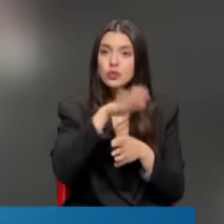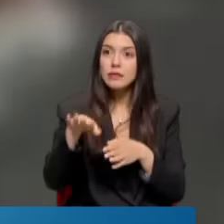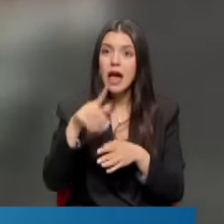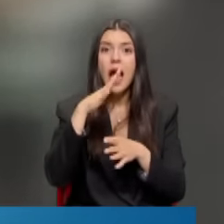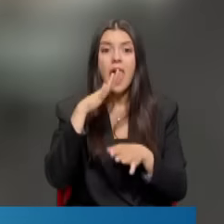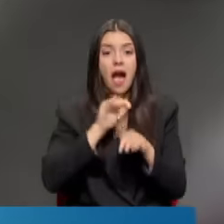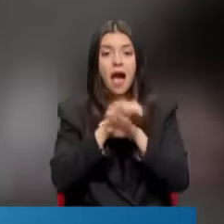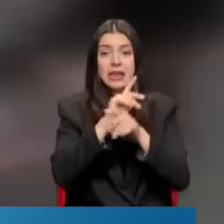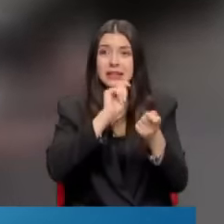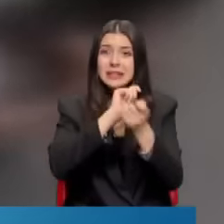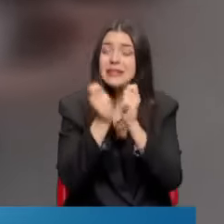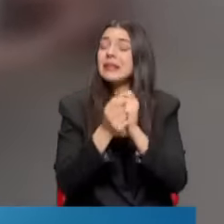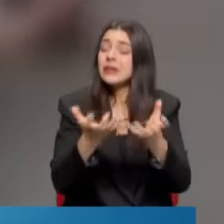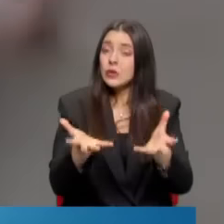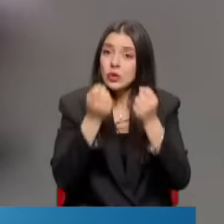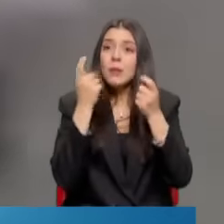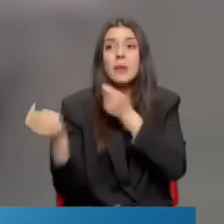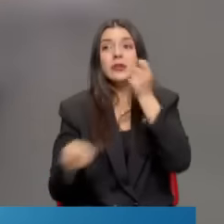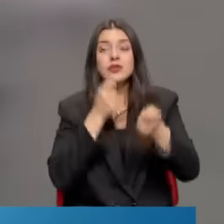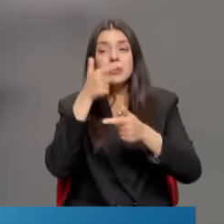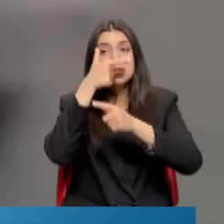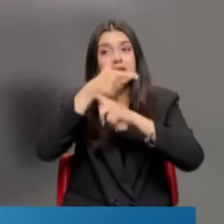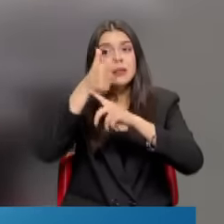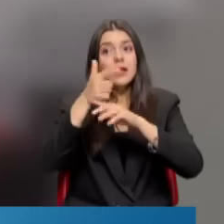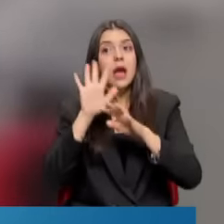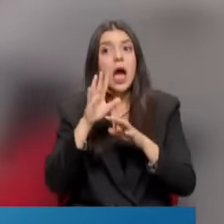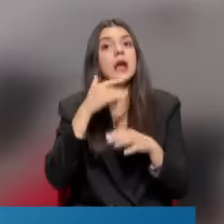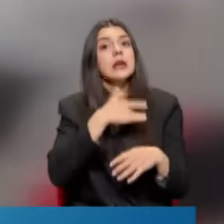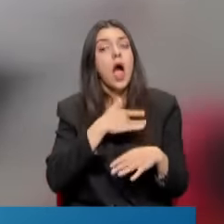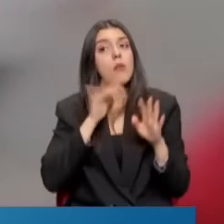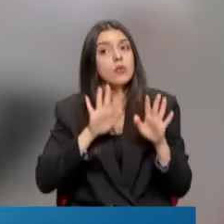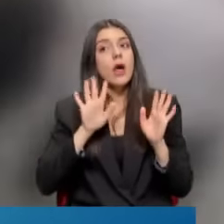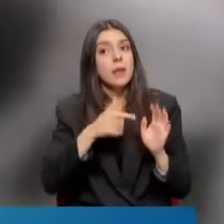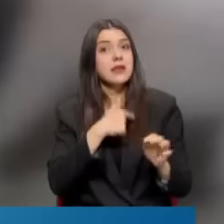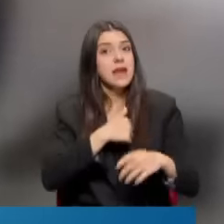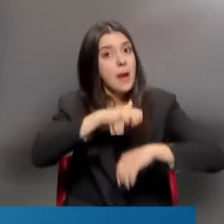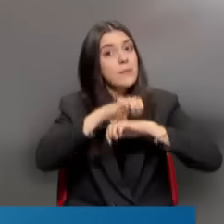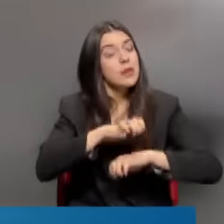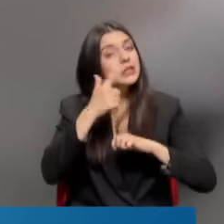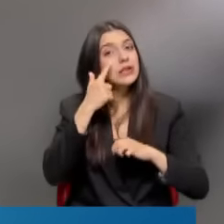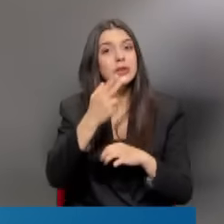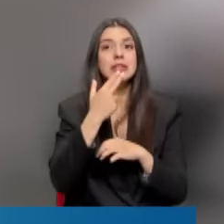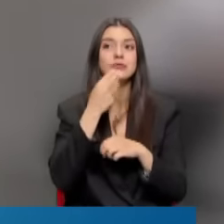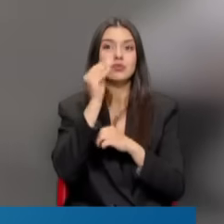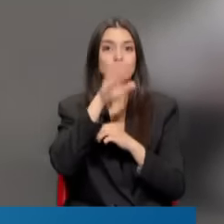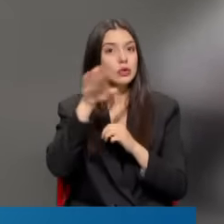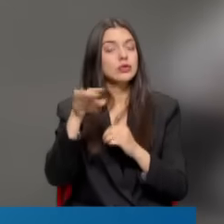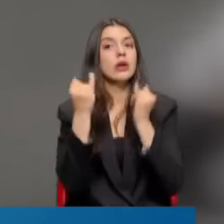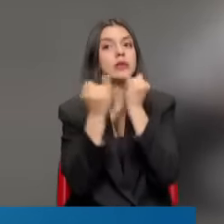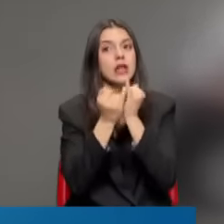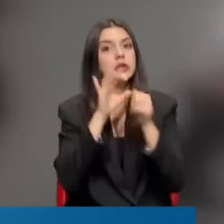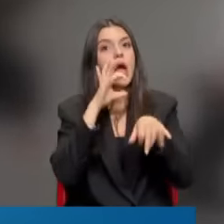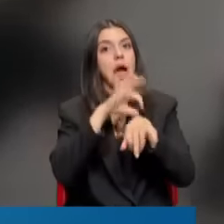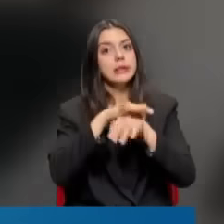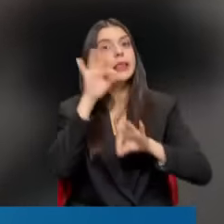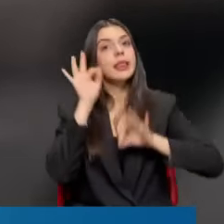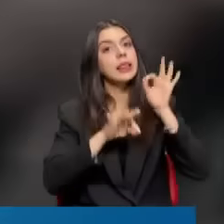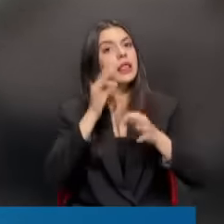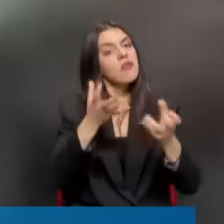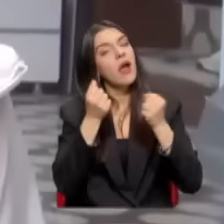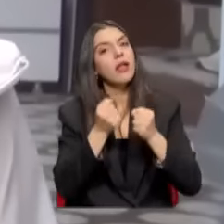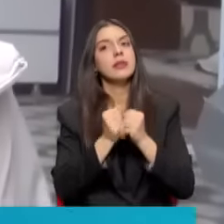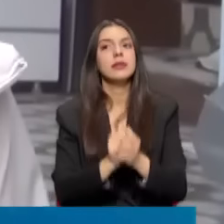döndürme çabası da kaydedildi Cep telefonlarıyla kalbi duran ama kalp masajıyla hayata döndürülen kız çocuğuyla kardeşi hastanede tedavi